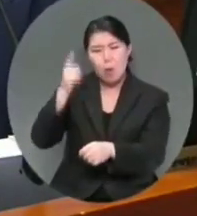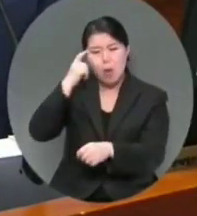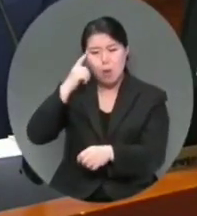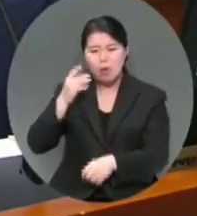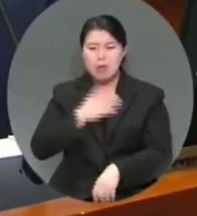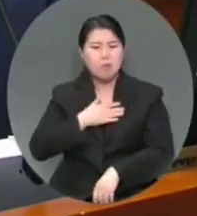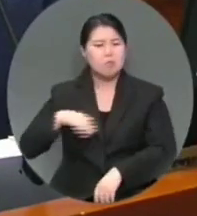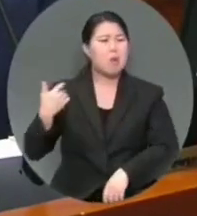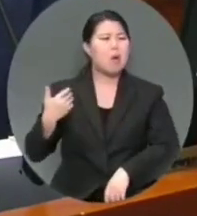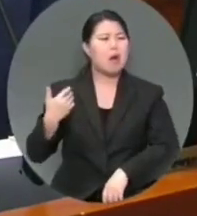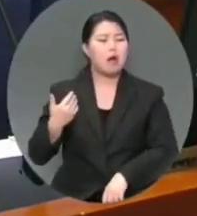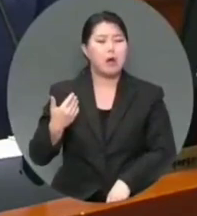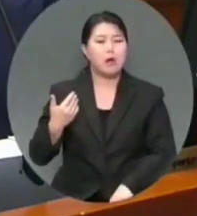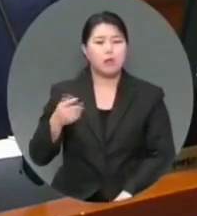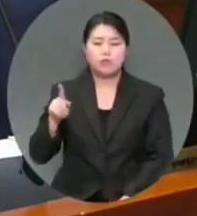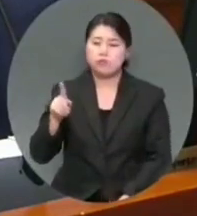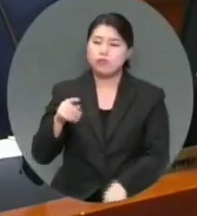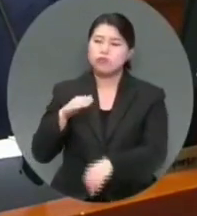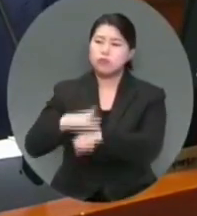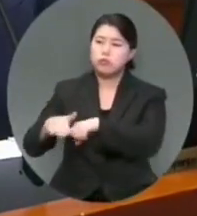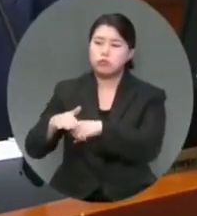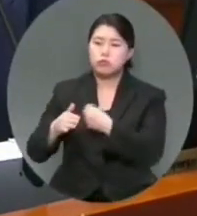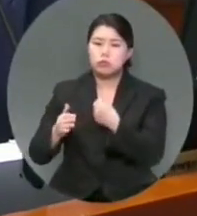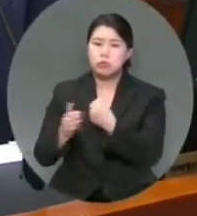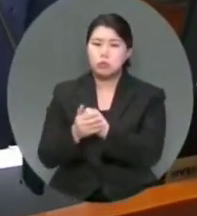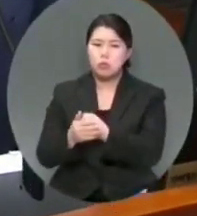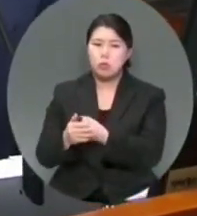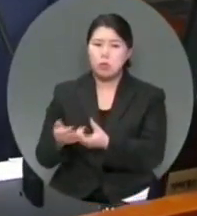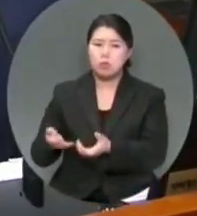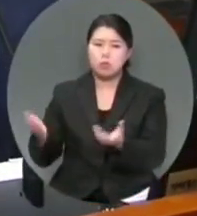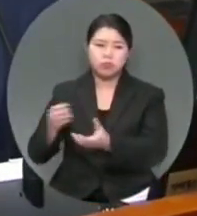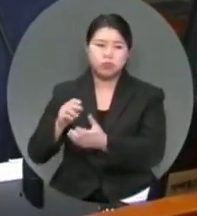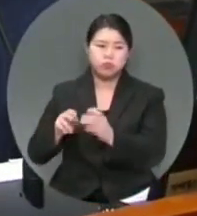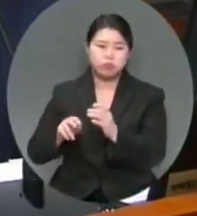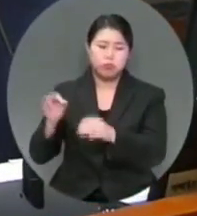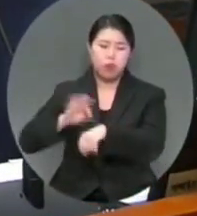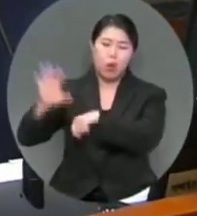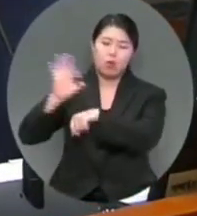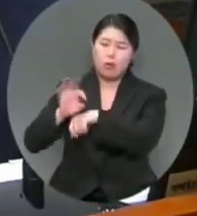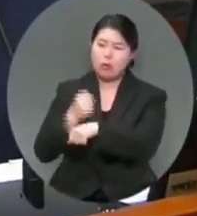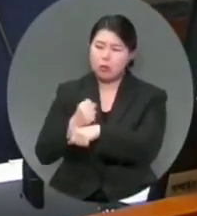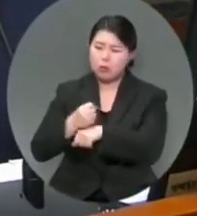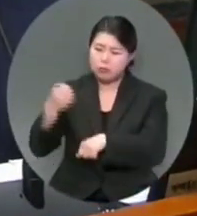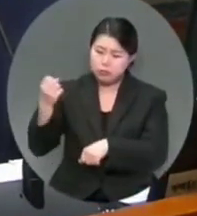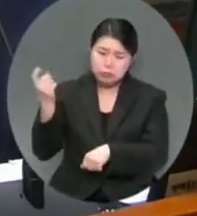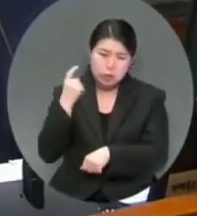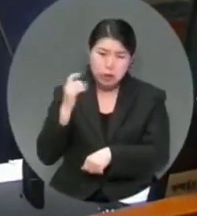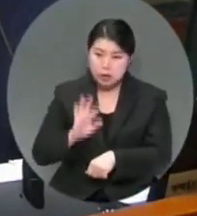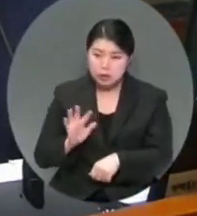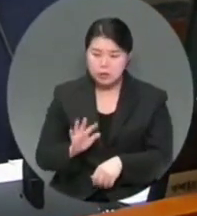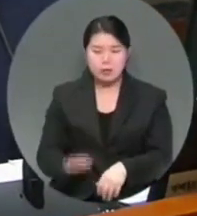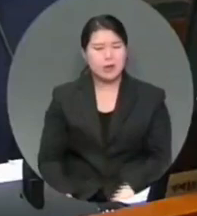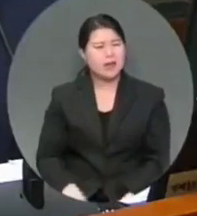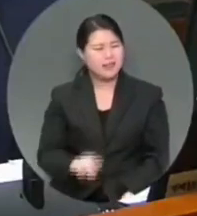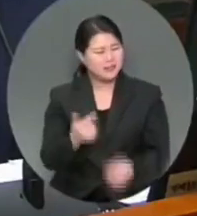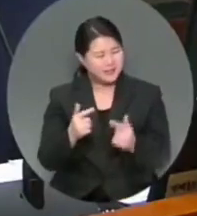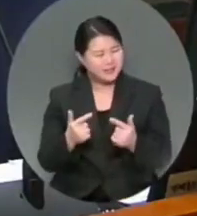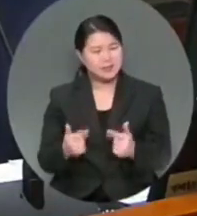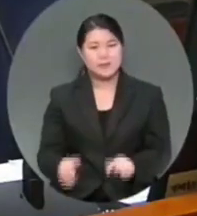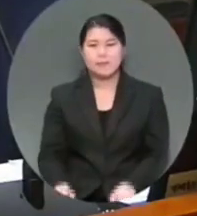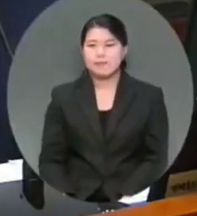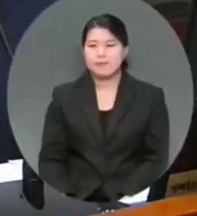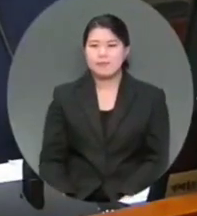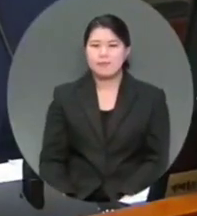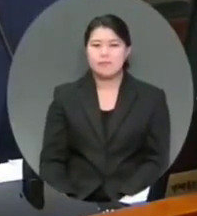하겠다. 뭐 그래서 업무 막 보이콧 한 적도 있다고 들었는데 맞습니까? 보이콧을 왜 합니까? 아니에요?